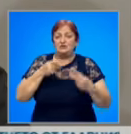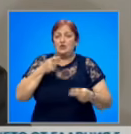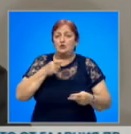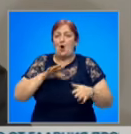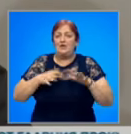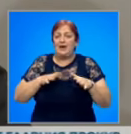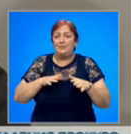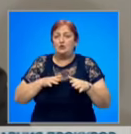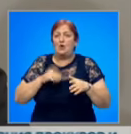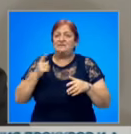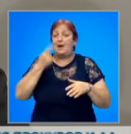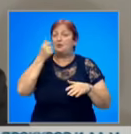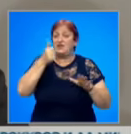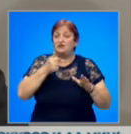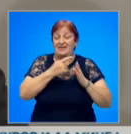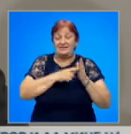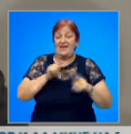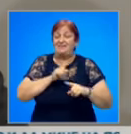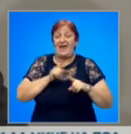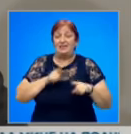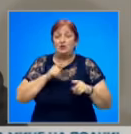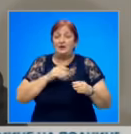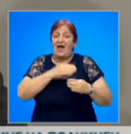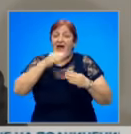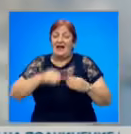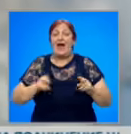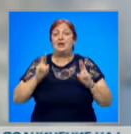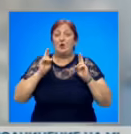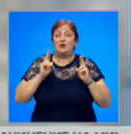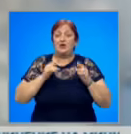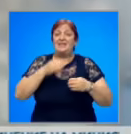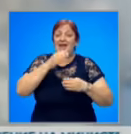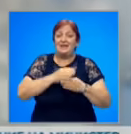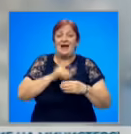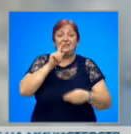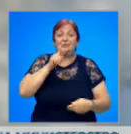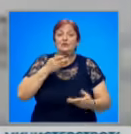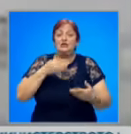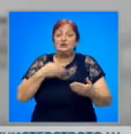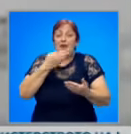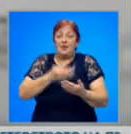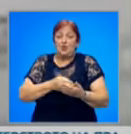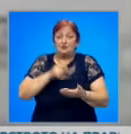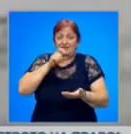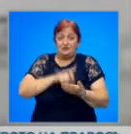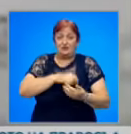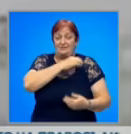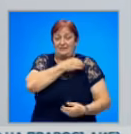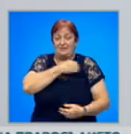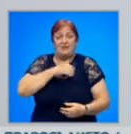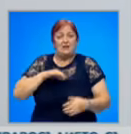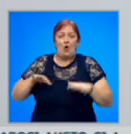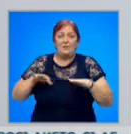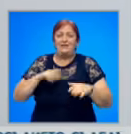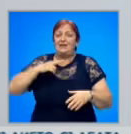то е временно и само за 6 дни, не е така. Това е трайно решение. И накрая, на въпрос дали ще предложи задължителна вакцинация за